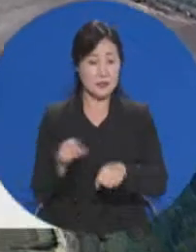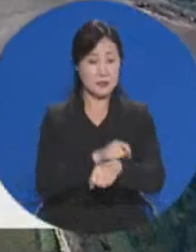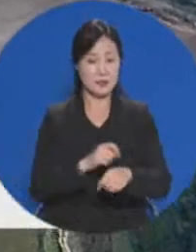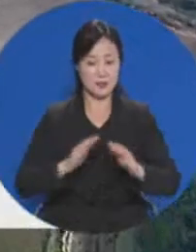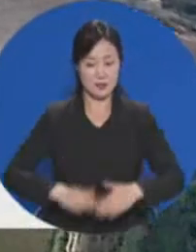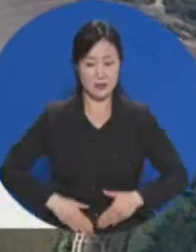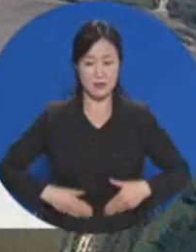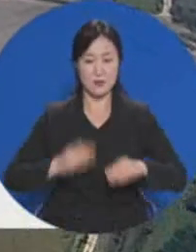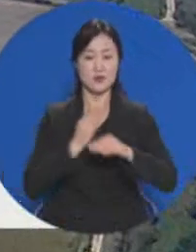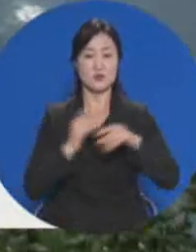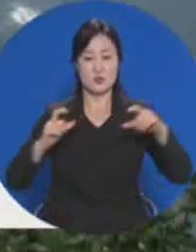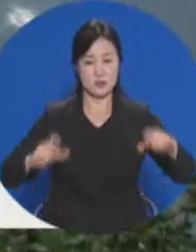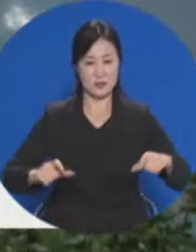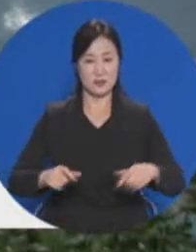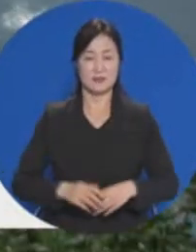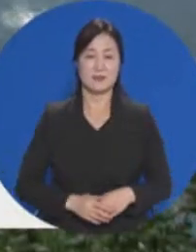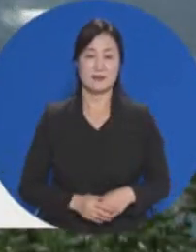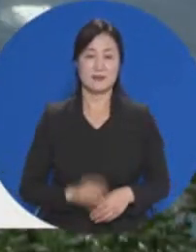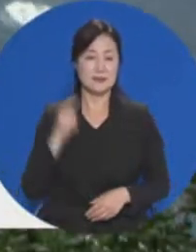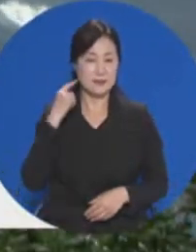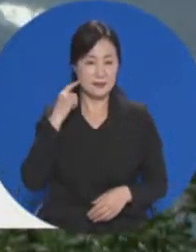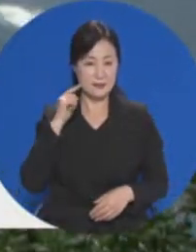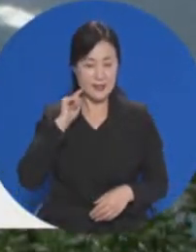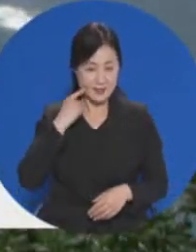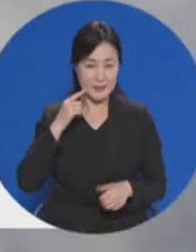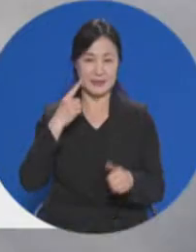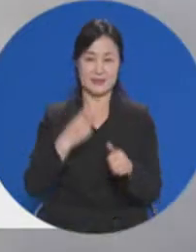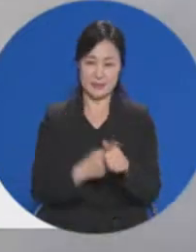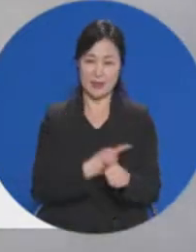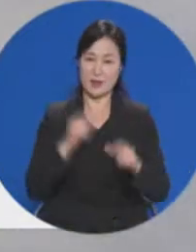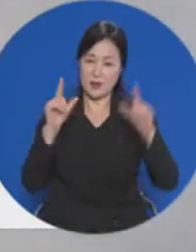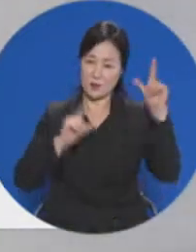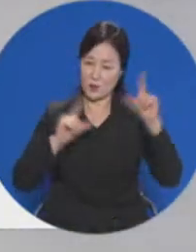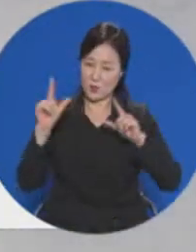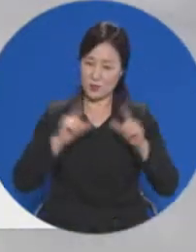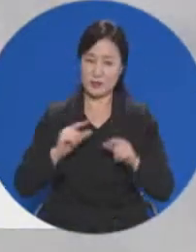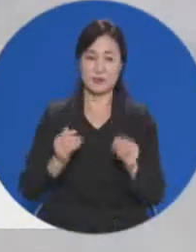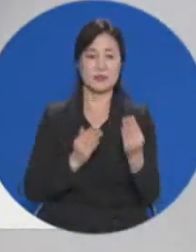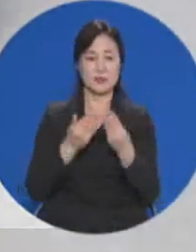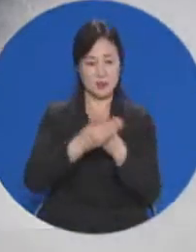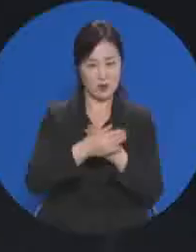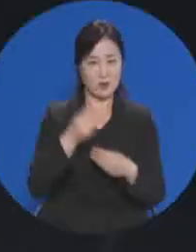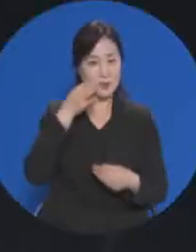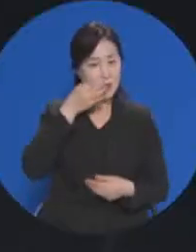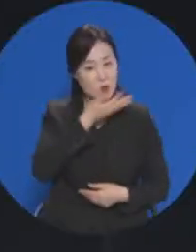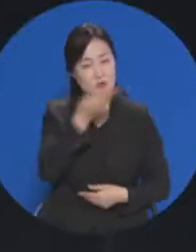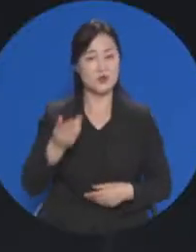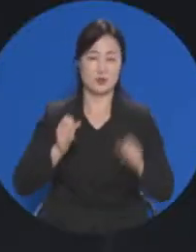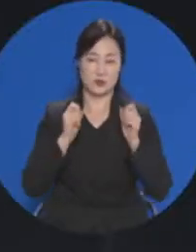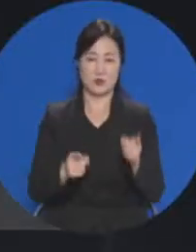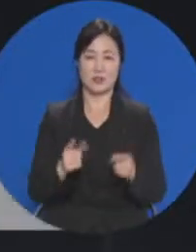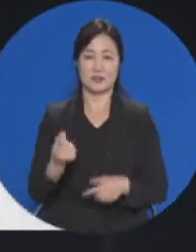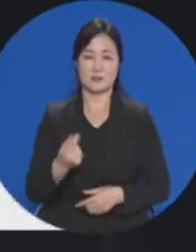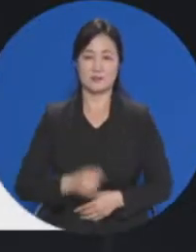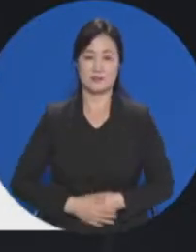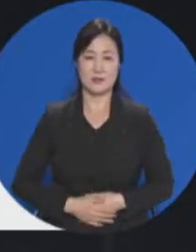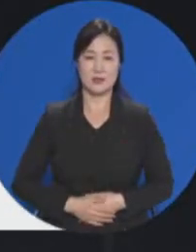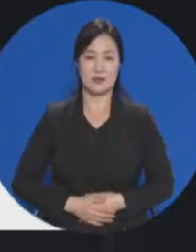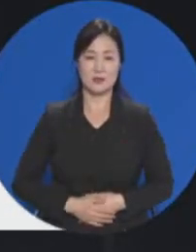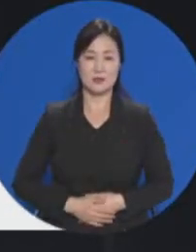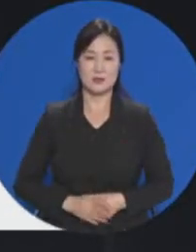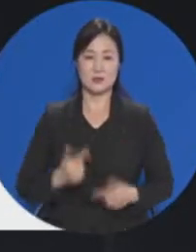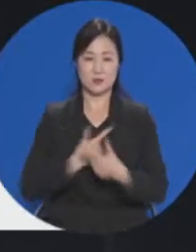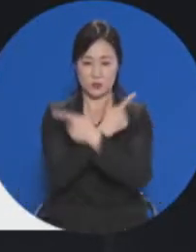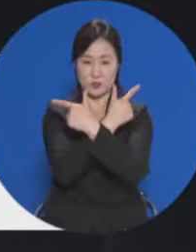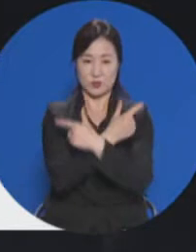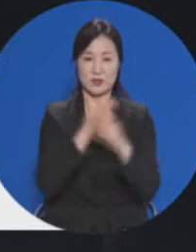남해안 남중권이 보유한 천혜의 관광 자원을 세계에 선보일 수 있는 기회이기도 합니다. 북쪽으로 그 지리산 국립공원 있고